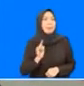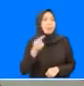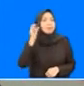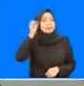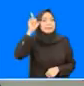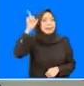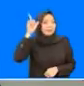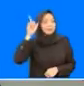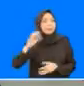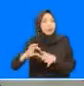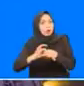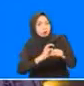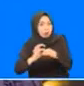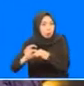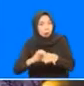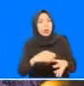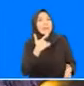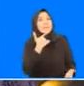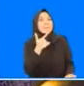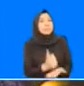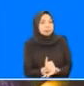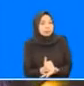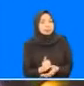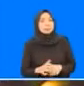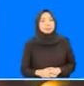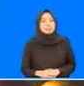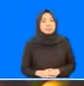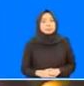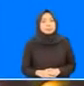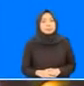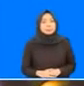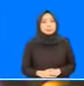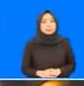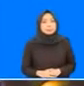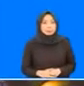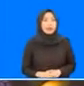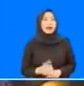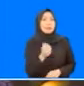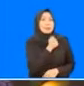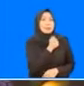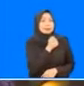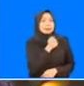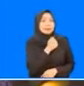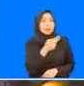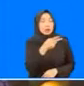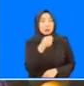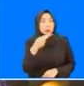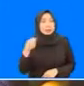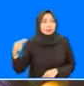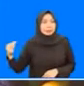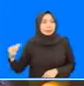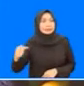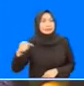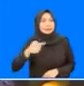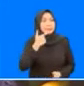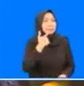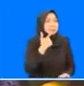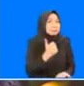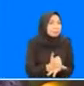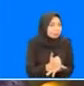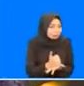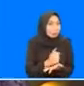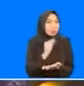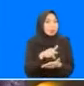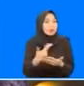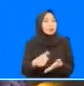pentingnya gotong royong. Salah satu nilai dasar dari bangsa kita yang sekarang menjadi semakin penting untuk